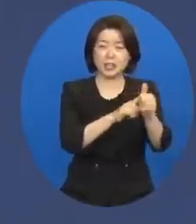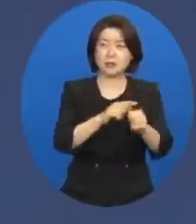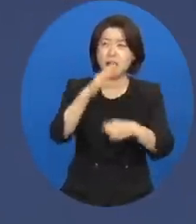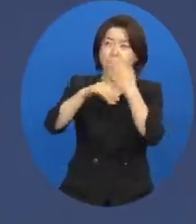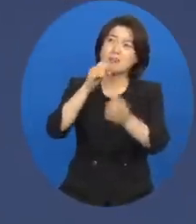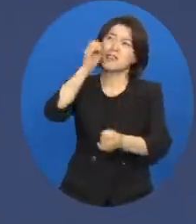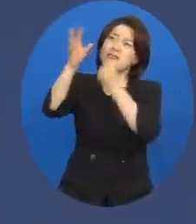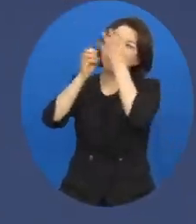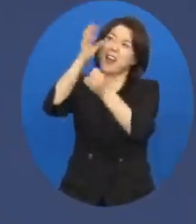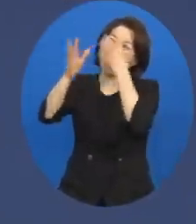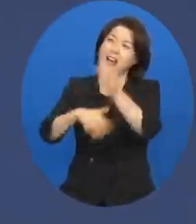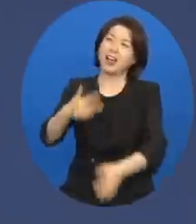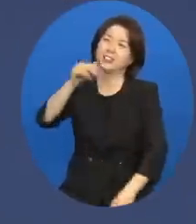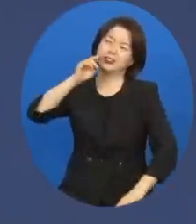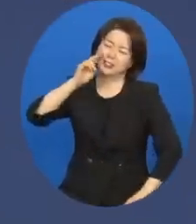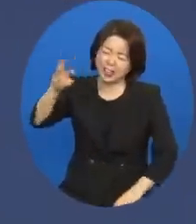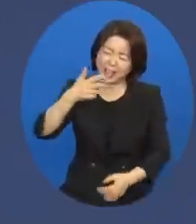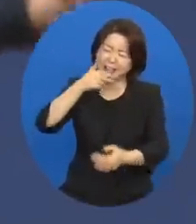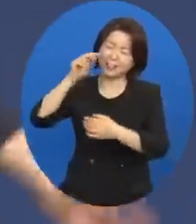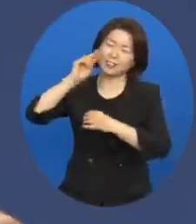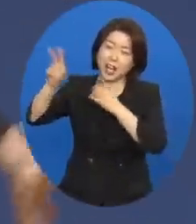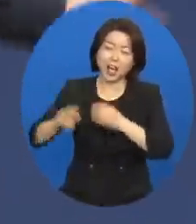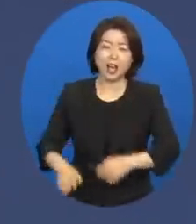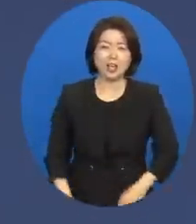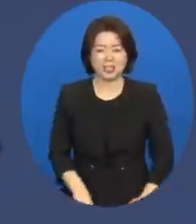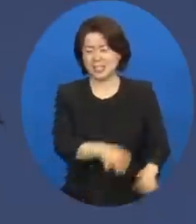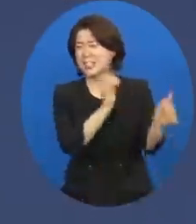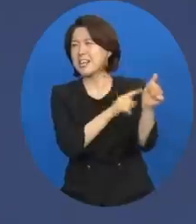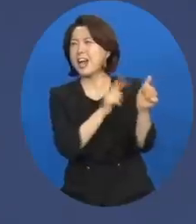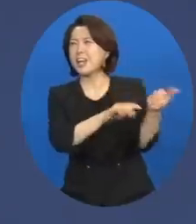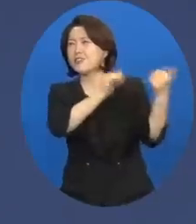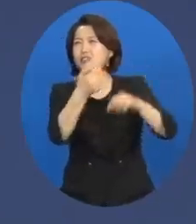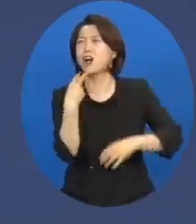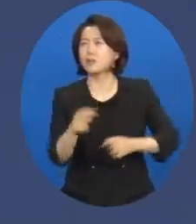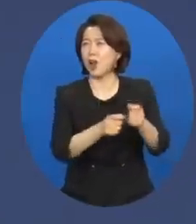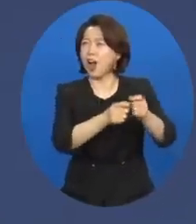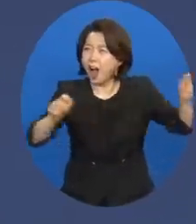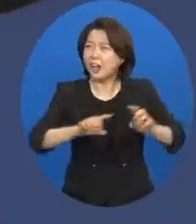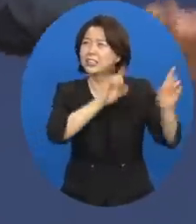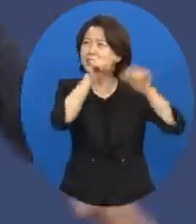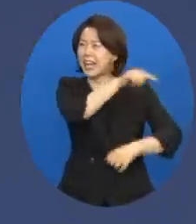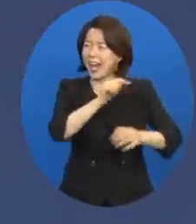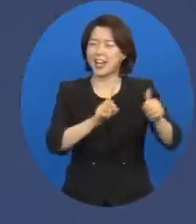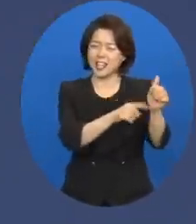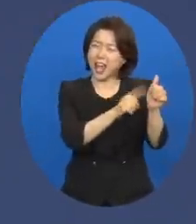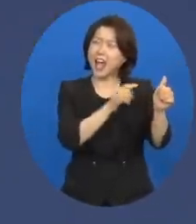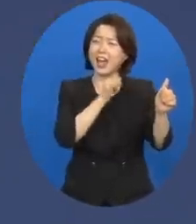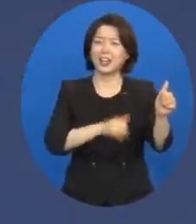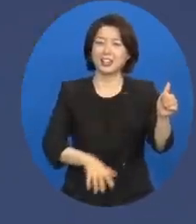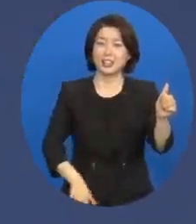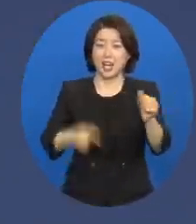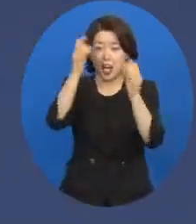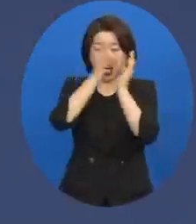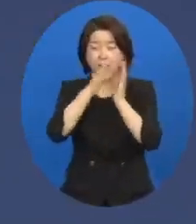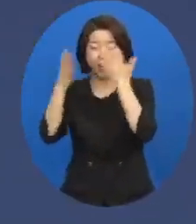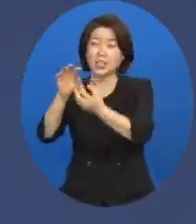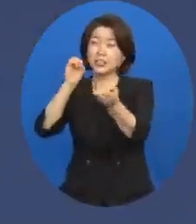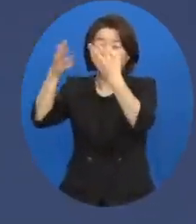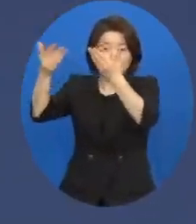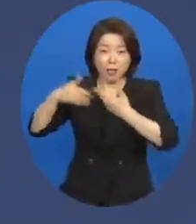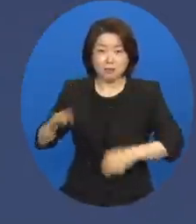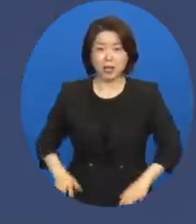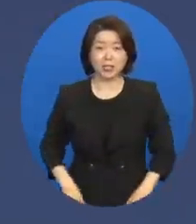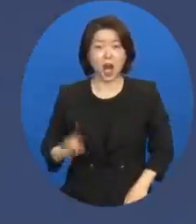바치는데 그냥 막 죄야 어? 저놈이 죽지도 않고 오래 살았다 죄야 그러면서 막 기도를 해서 응답을